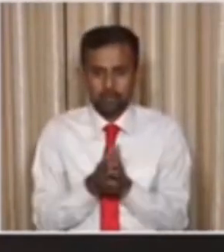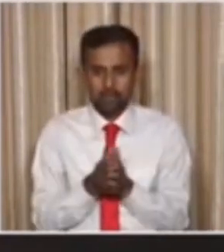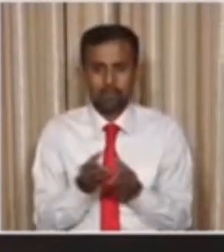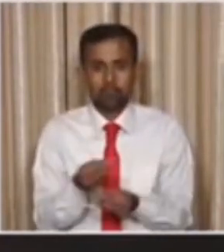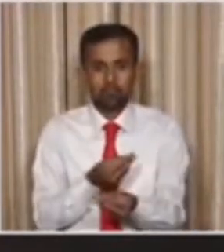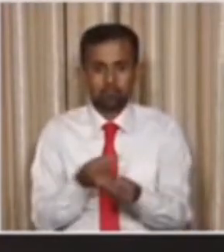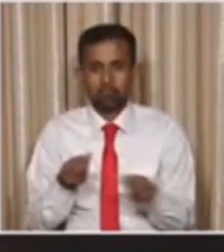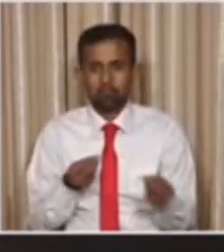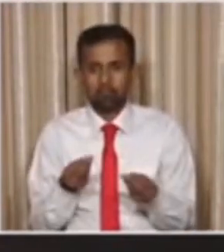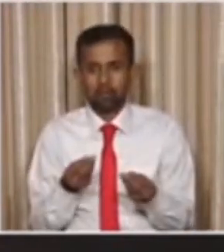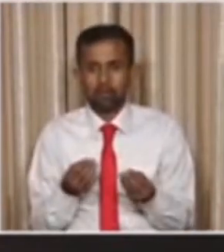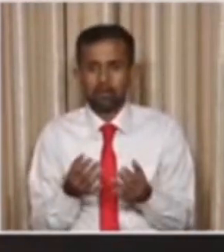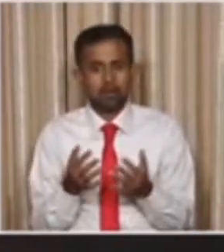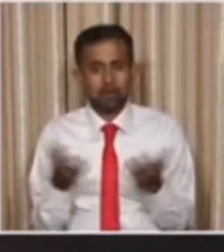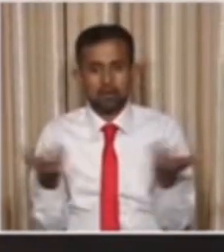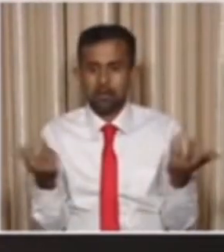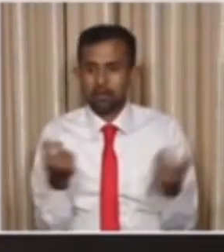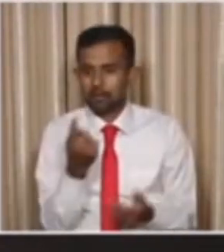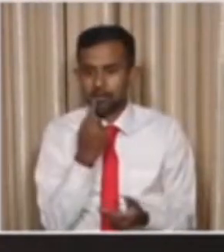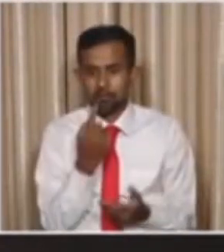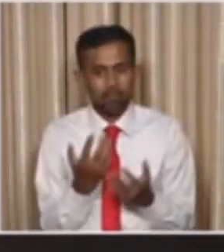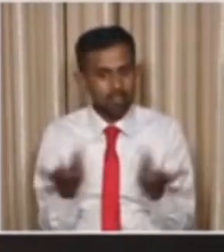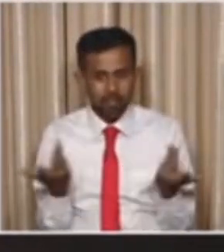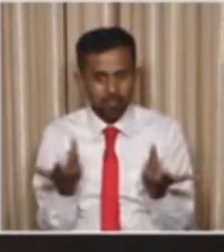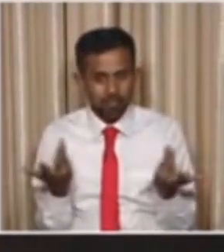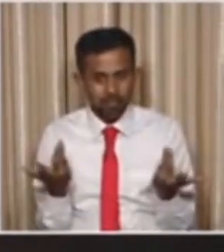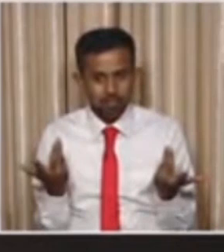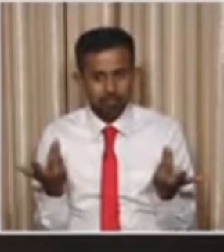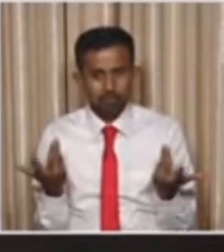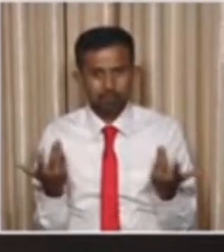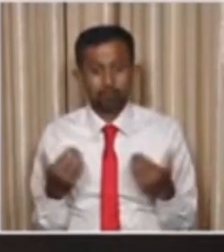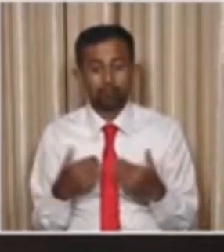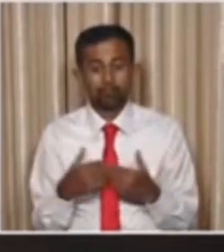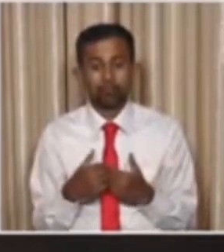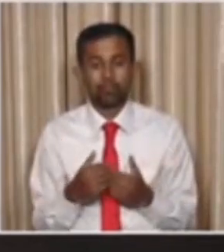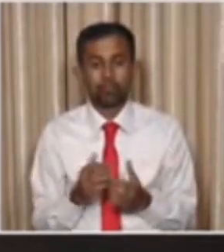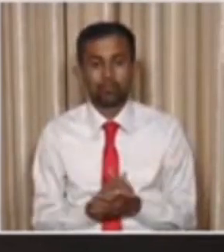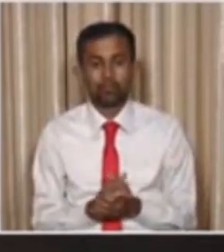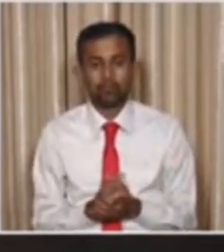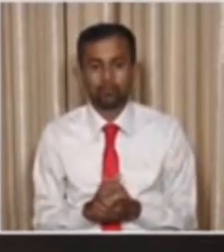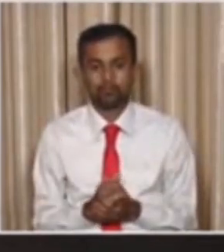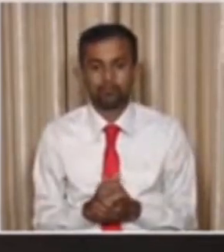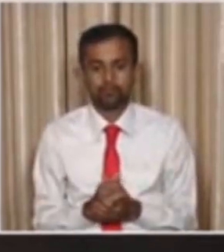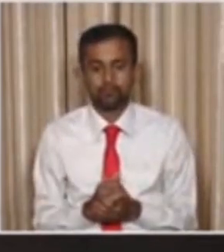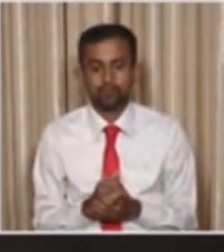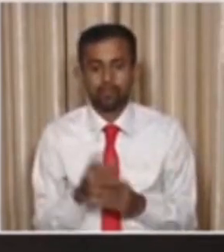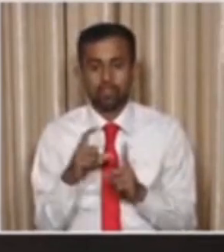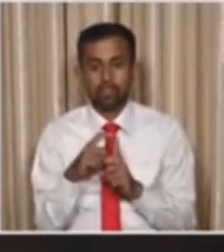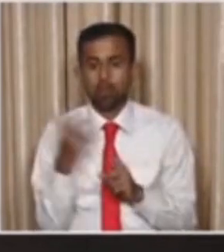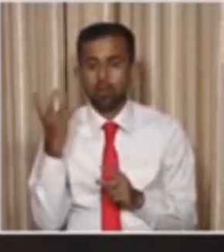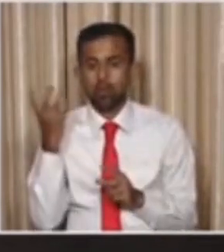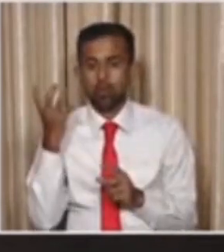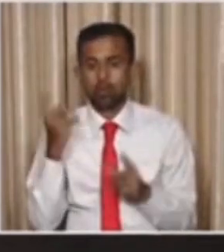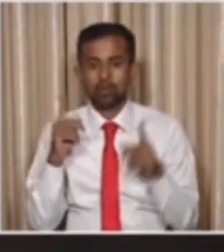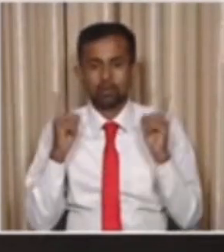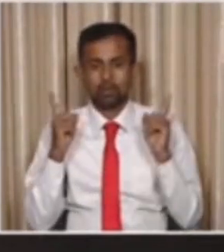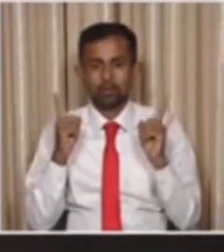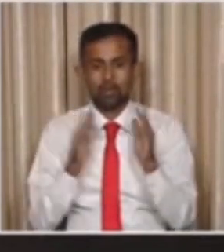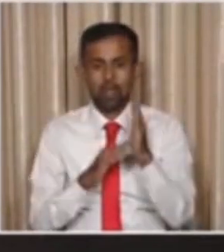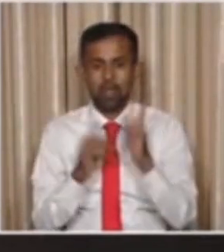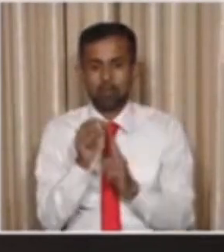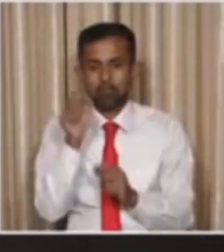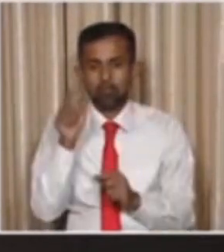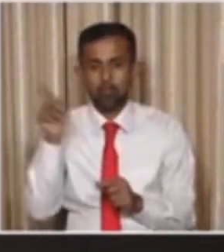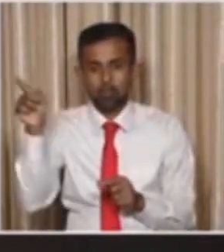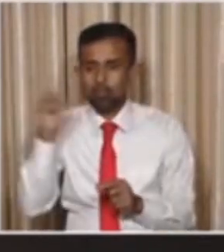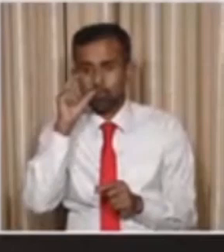නැති නෑ කියලා කාටවත් කියන්න බෑනේ මම අපේ දඹුල්ලේ අපේ ක්‍රීඩා රාජ්‍ය අමාත්‍යතුමාට කියන